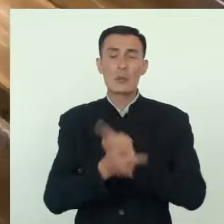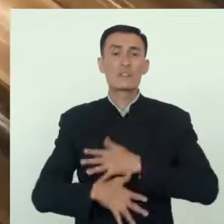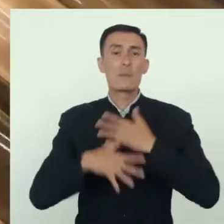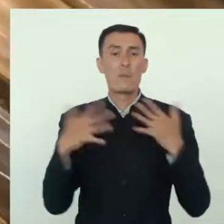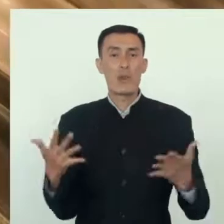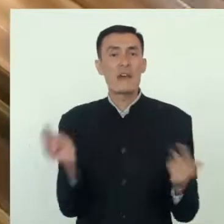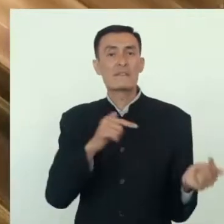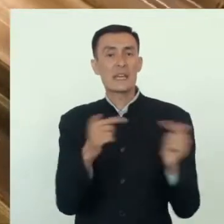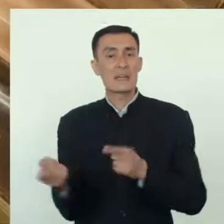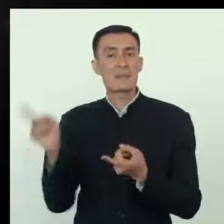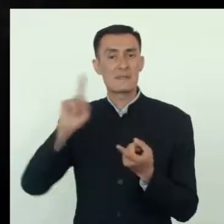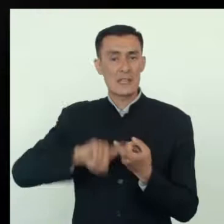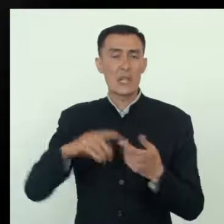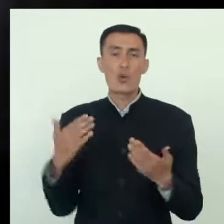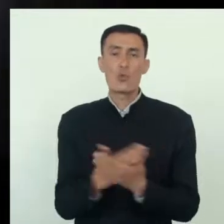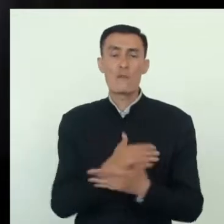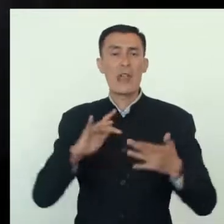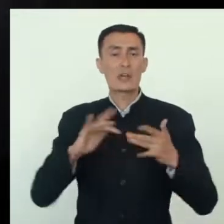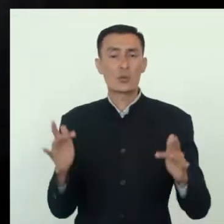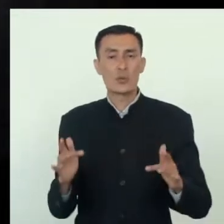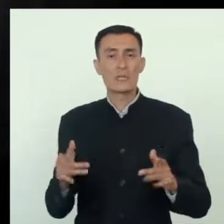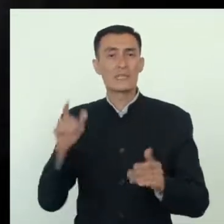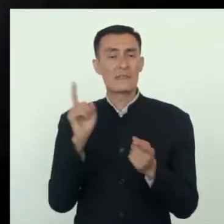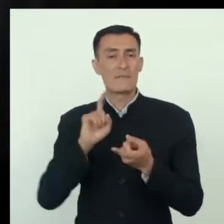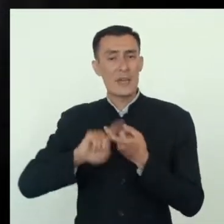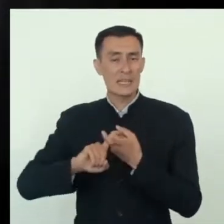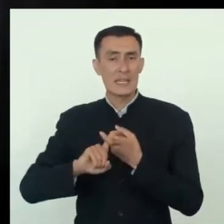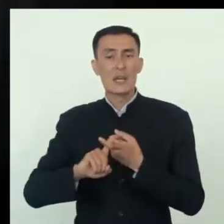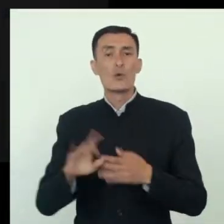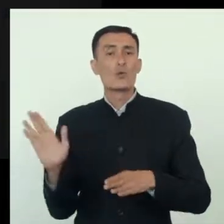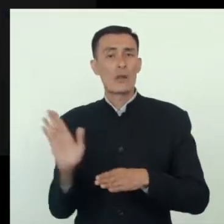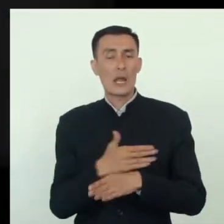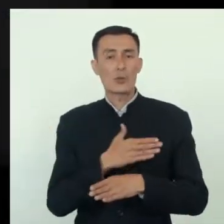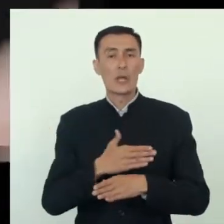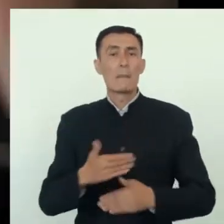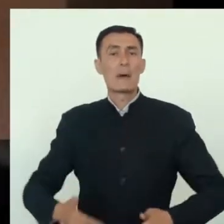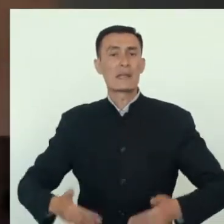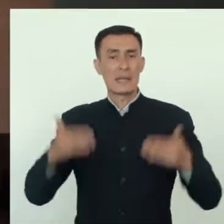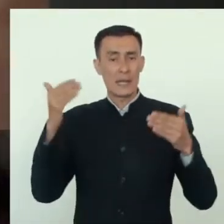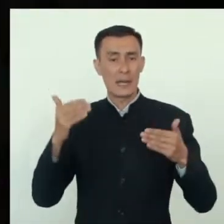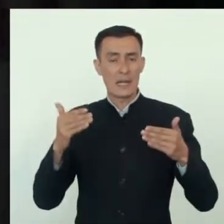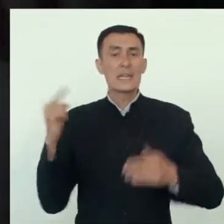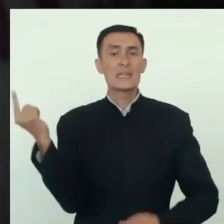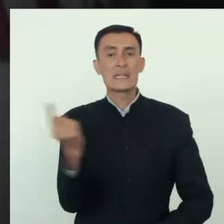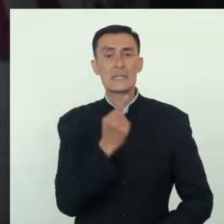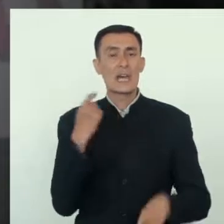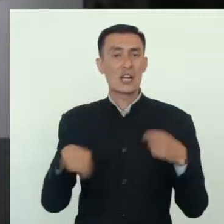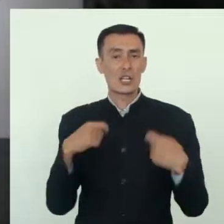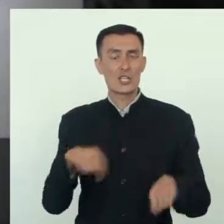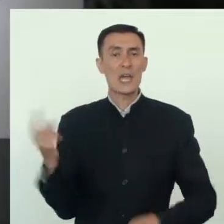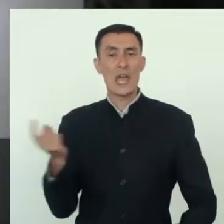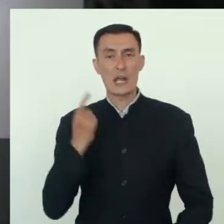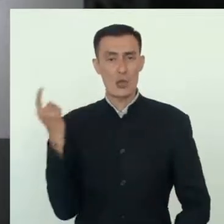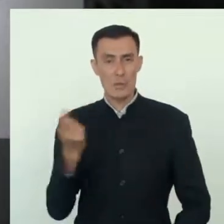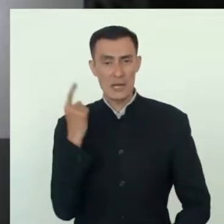становится более взаимосвязанным. Новейшие электронные средства коммуникации стирают пространственные барьеры. Единая